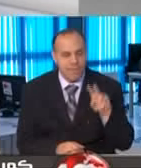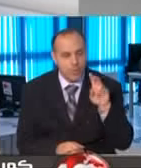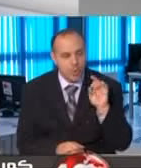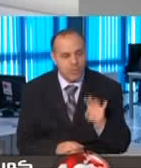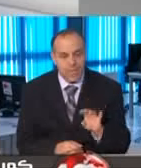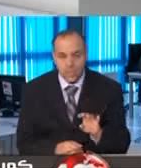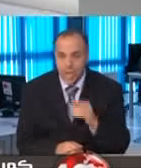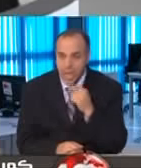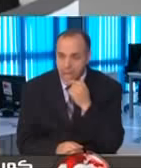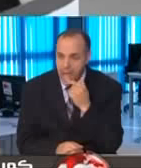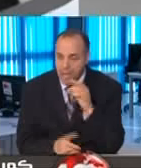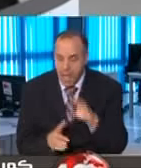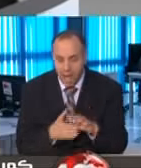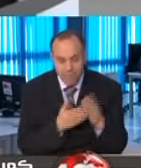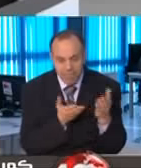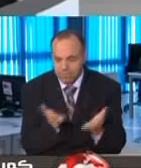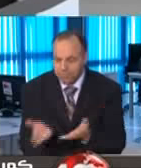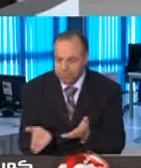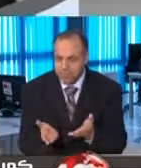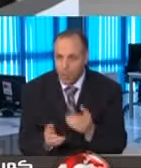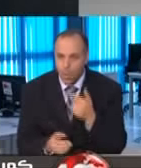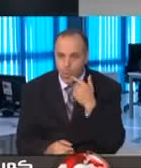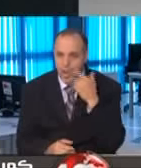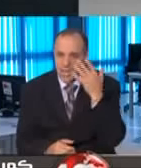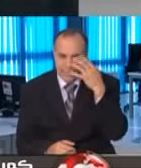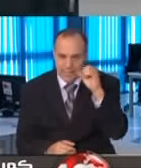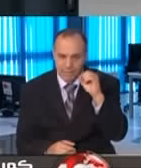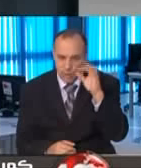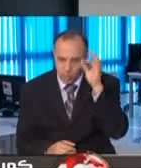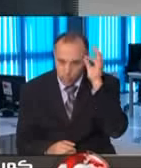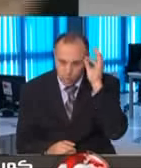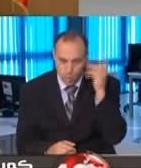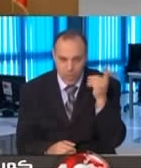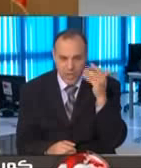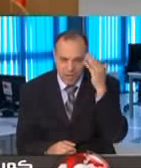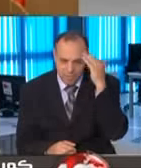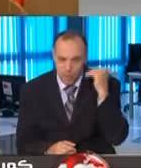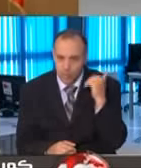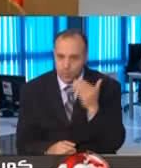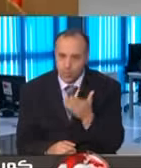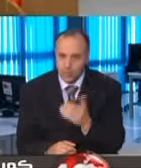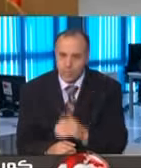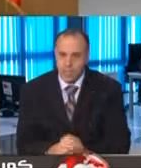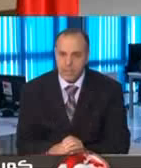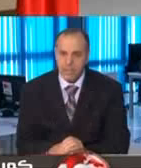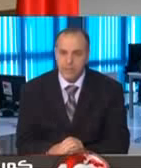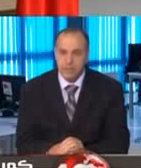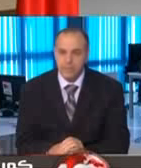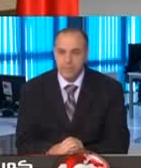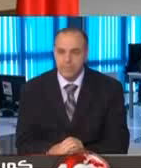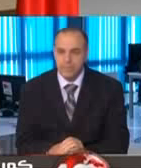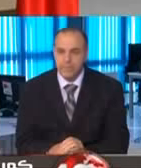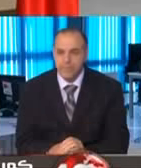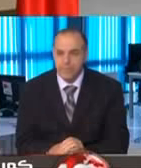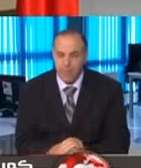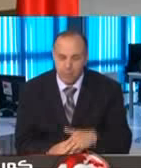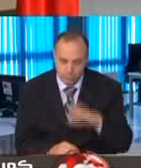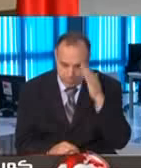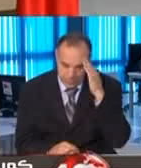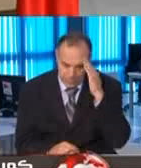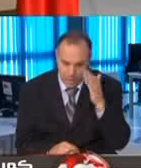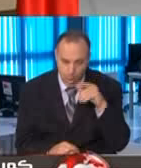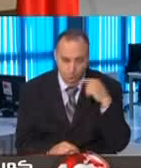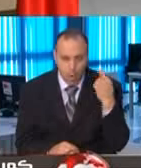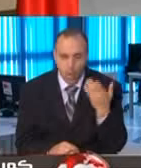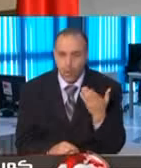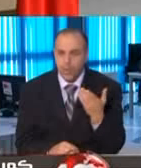2015 من خلال حفل استقبال أقامته سفارة الجمهورية التونسية لدى كوريا. نرد التحية